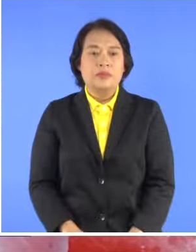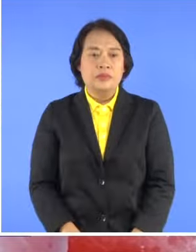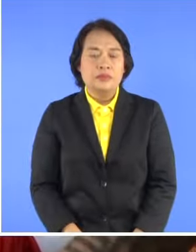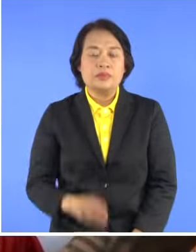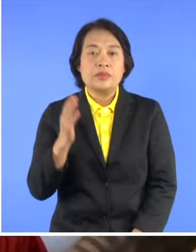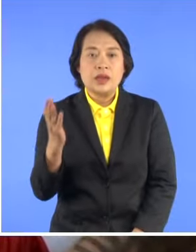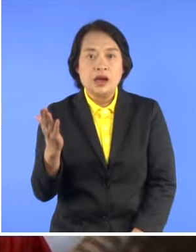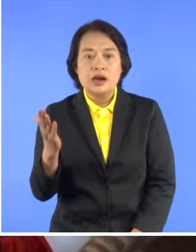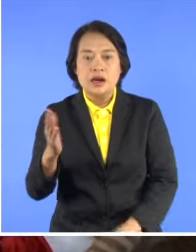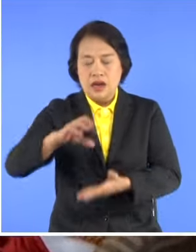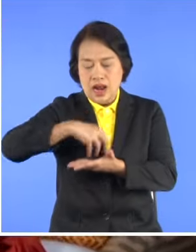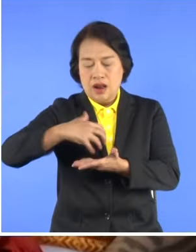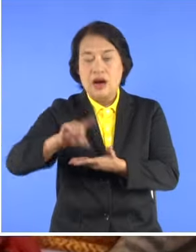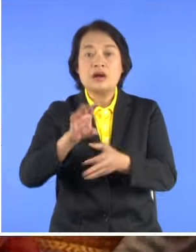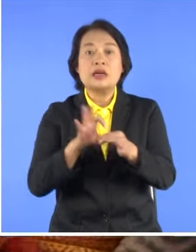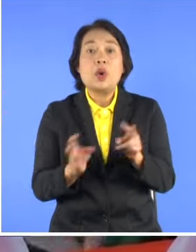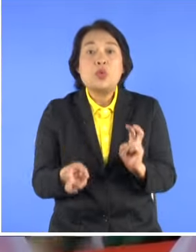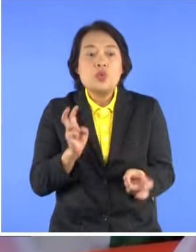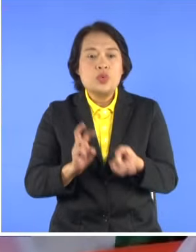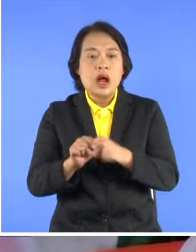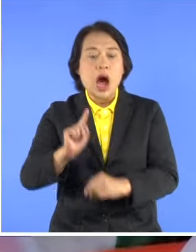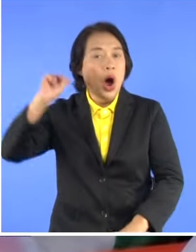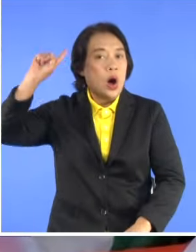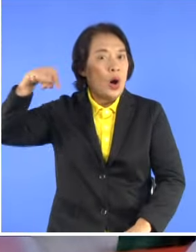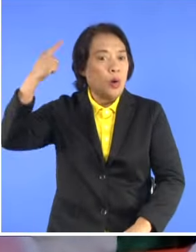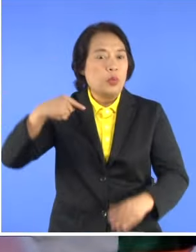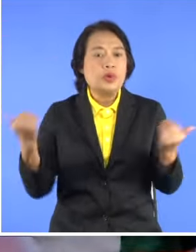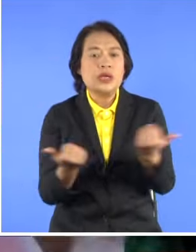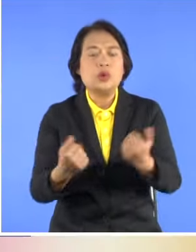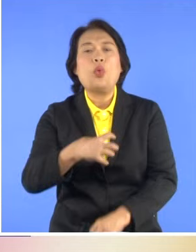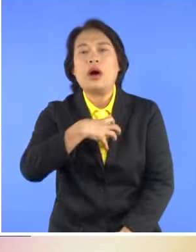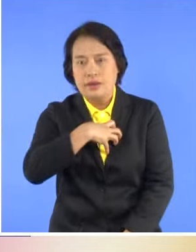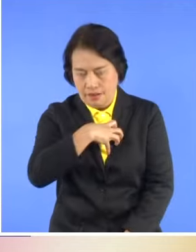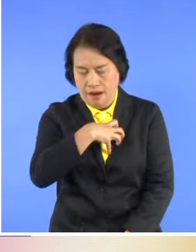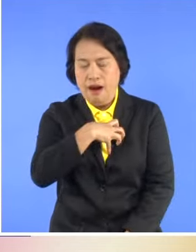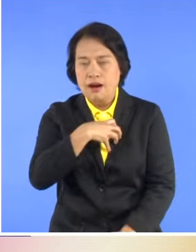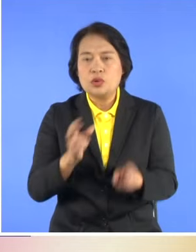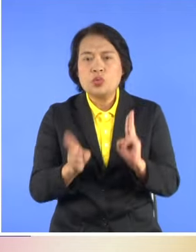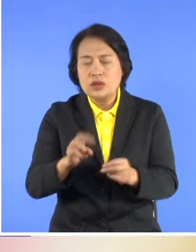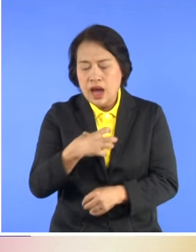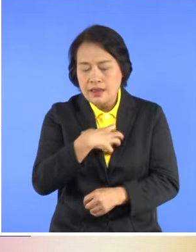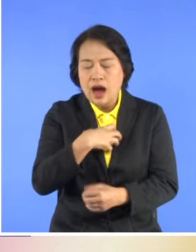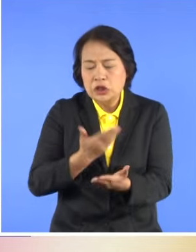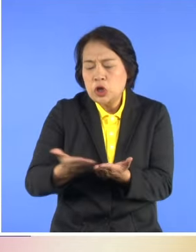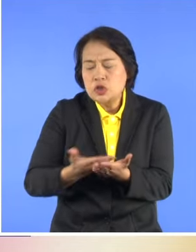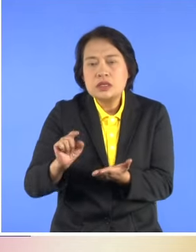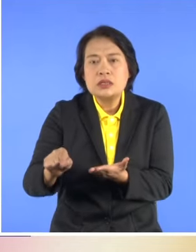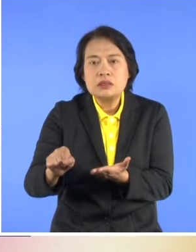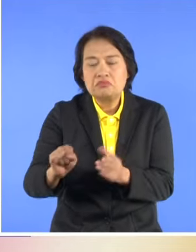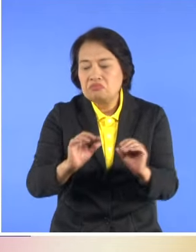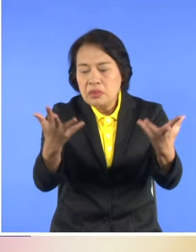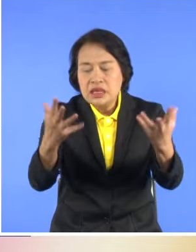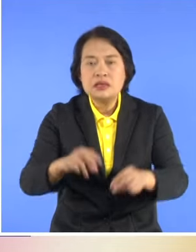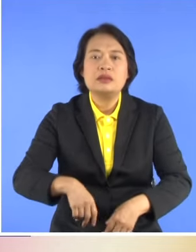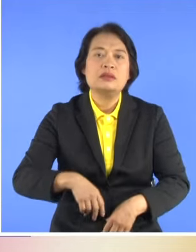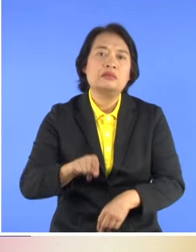สักยันตลาบูบู้เริ่มต้นมาจากว่าลูกสาวเนี่ยอยากได้ตุ๊กตาลาบูบู้แต่ปัจจุบันหาซื้อได้ยากและก็ที่สำคัญมันราคาแพง